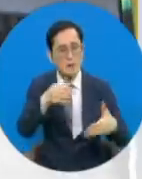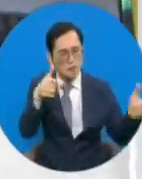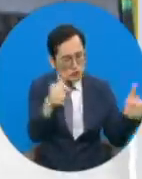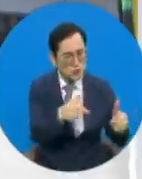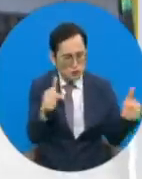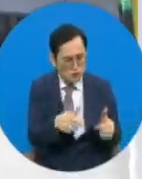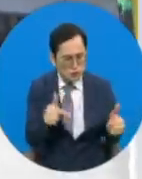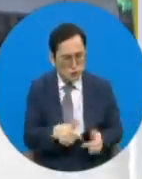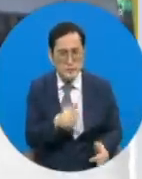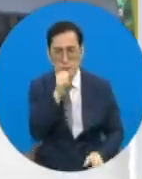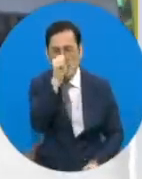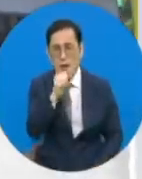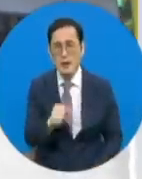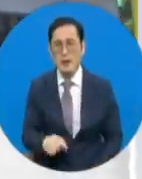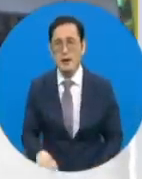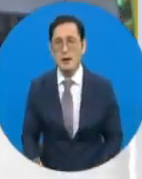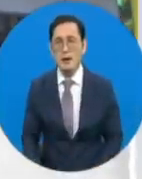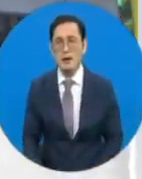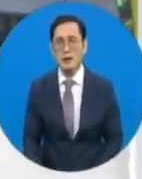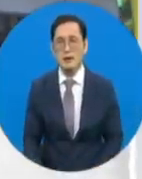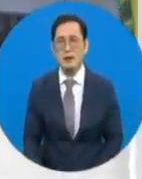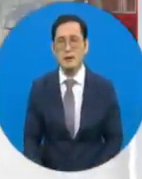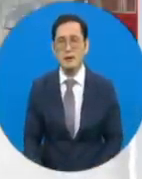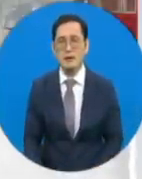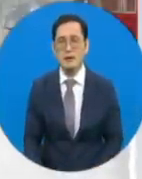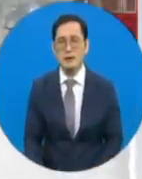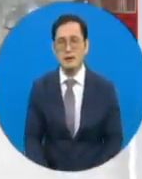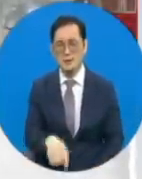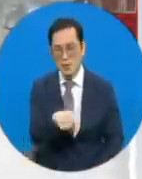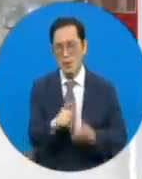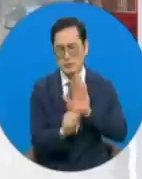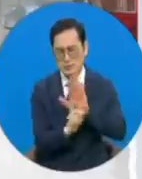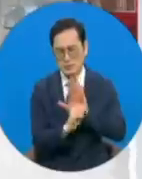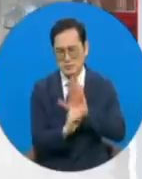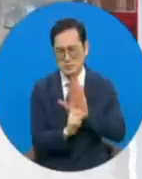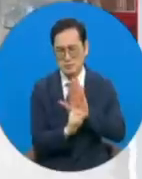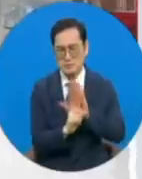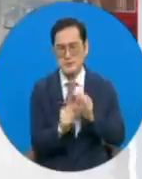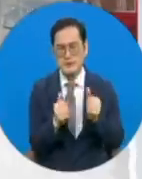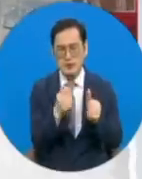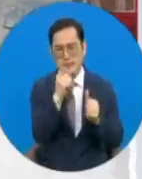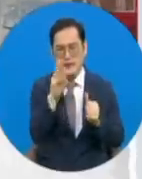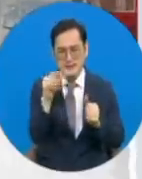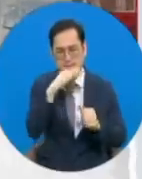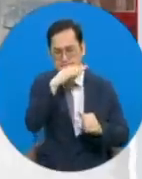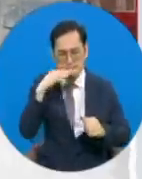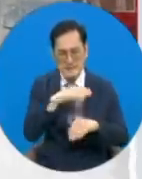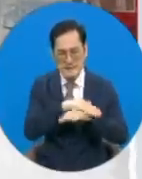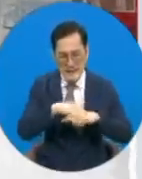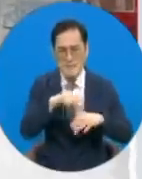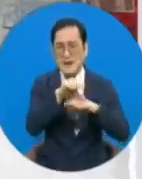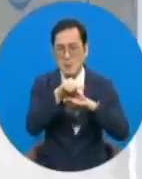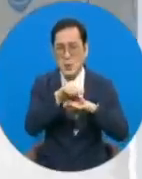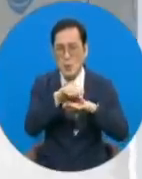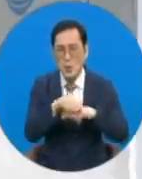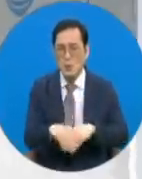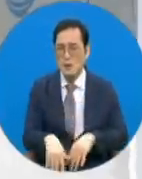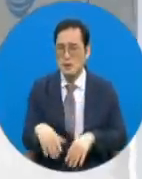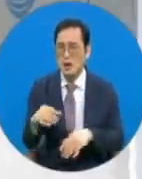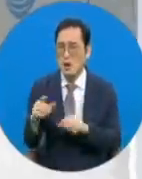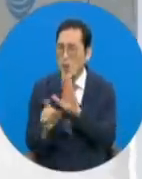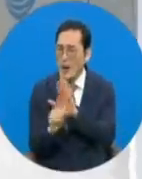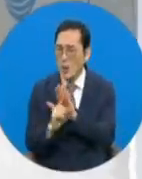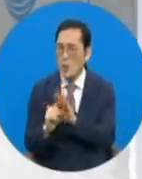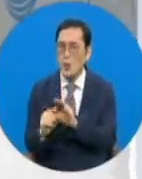더 열심히 해갖고 시청률을 높이거나, 그리고 그레토르대로 광고 수입이 늘어나거나 하는 여러 가지 과정들을 거쳐야 되는데, 가만히